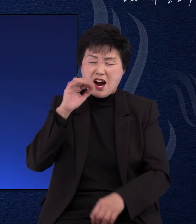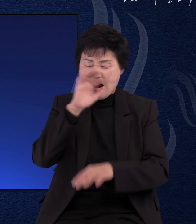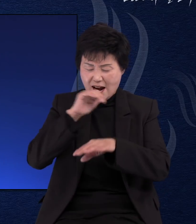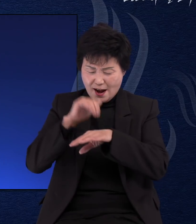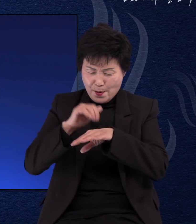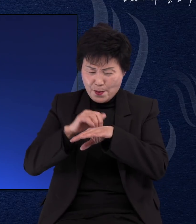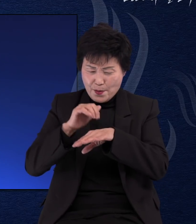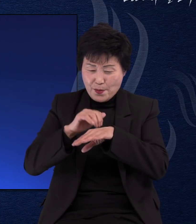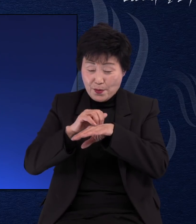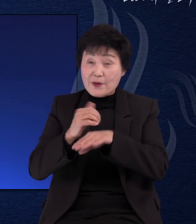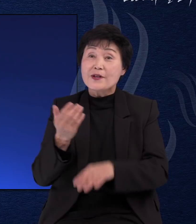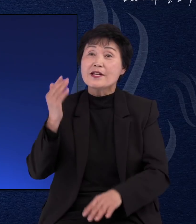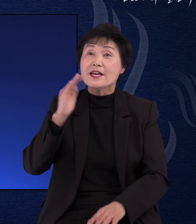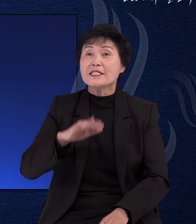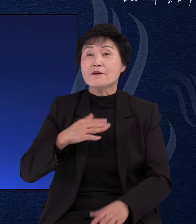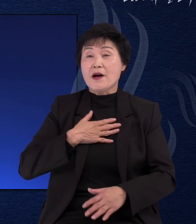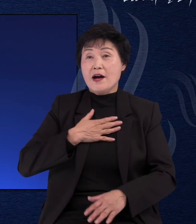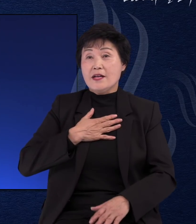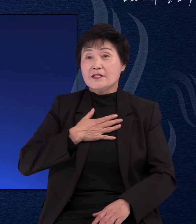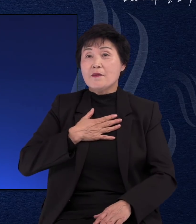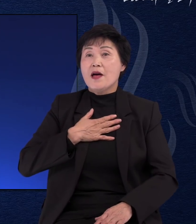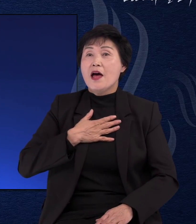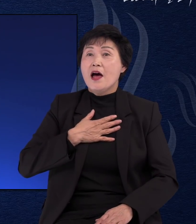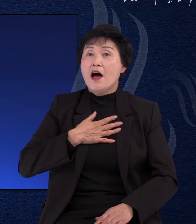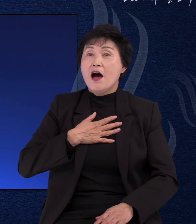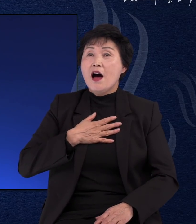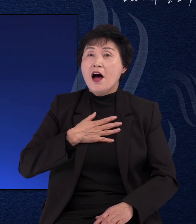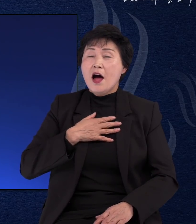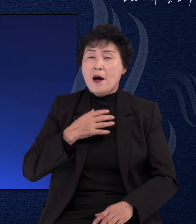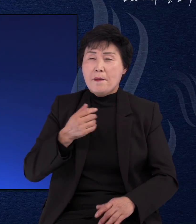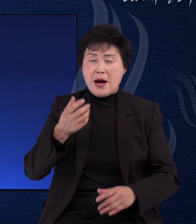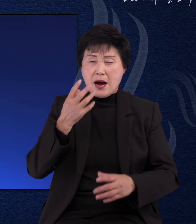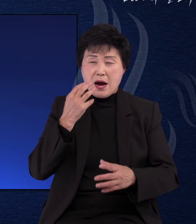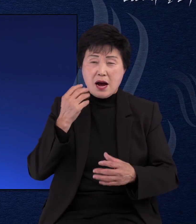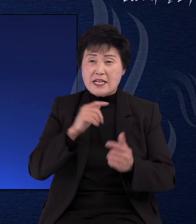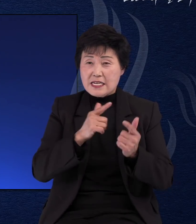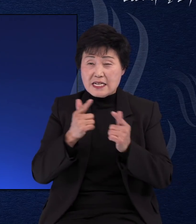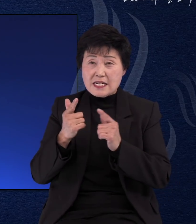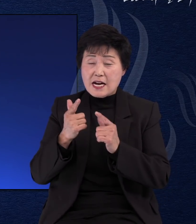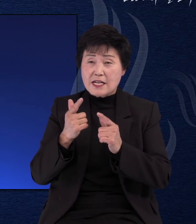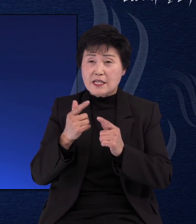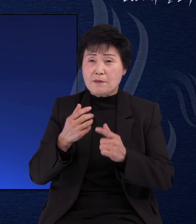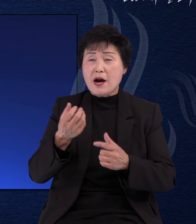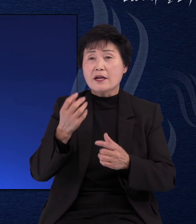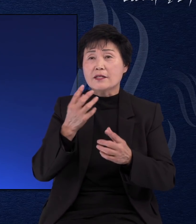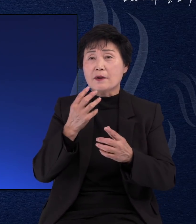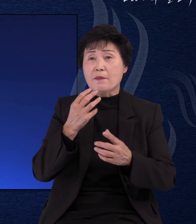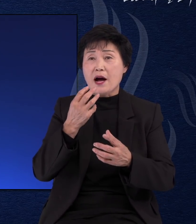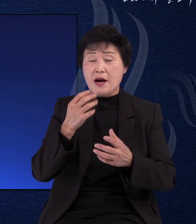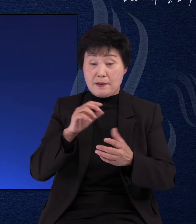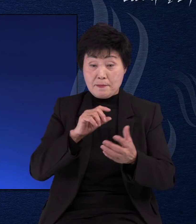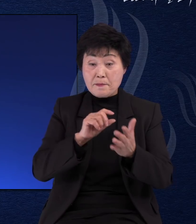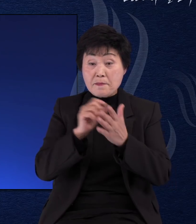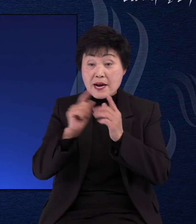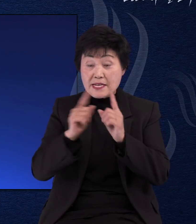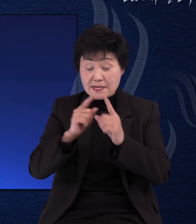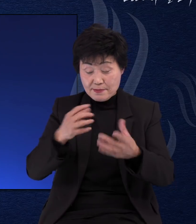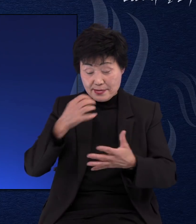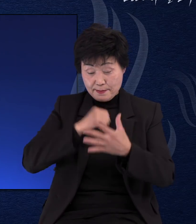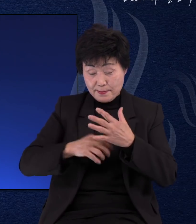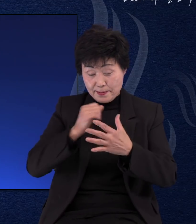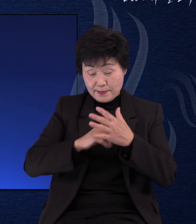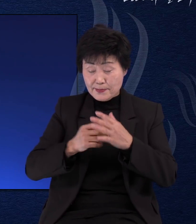속에 보케브러리 22,000을 넣어놓고 그걸 다 외우고 난 뒤에 33,000을 넣어놓고 그걸 다 외우고 제대를